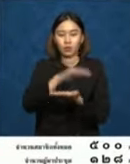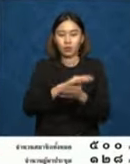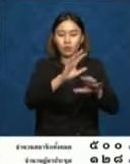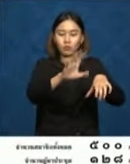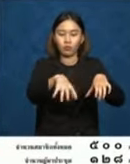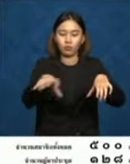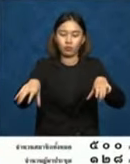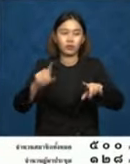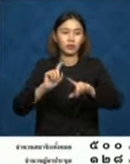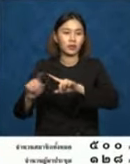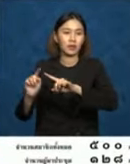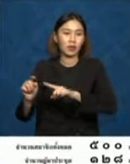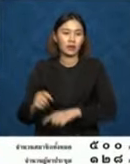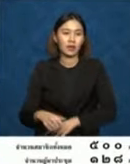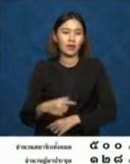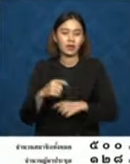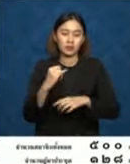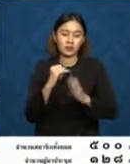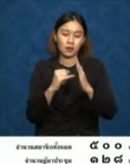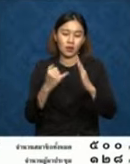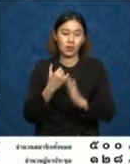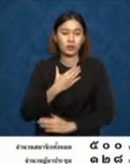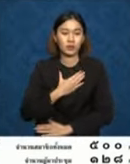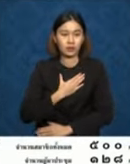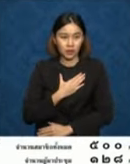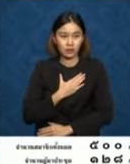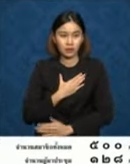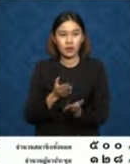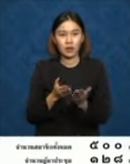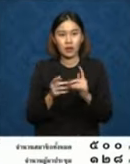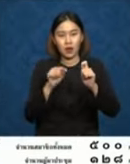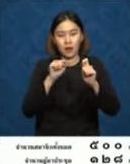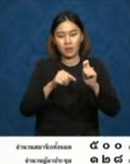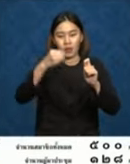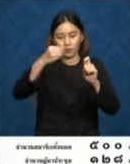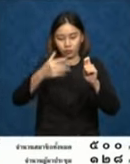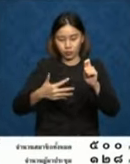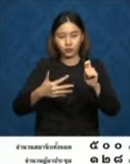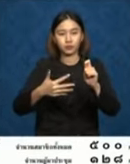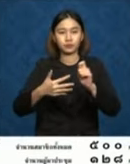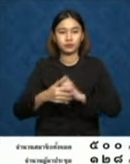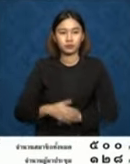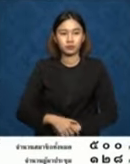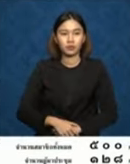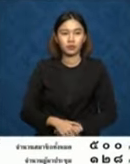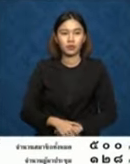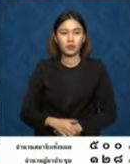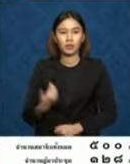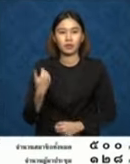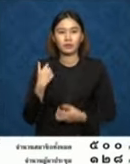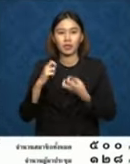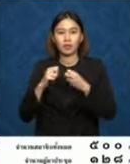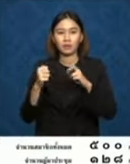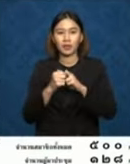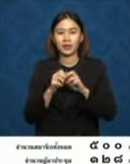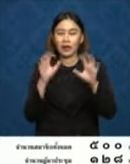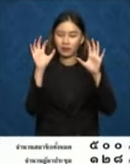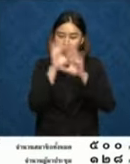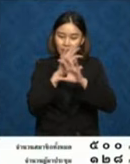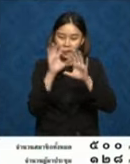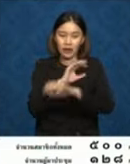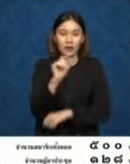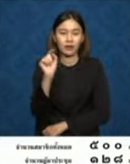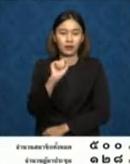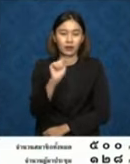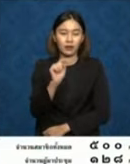ายแห่งเลยนะคะในพื้นที่ของดิฉันนะคะก็คือในเขตอำเภอวังน้อยอำเภออุทัยและอำเภอภาชีค่ะมีปัญหาที่คล้ายคลึงกันนะคะ